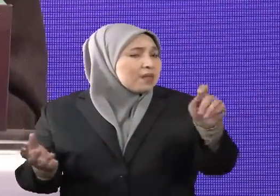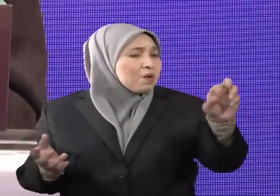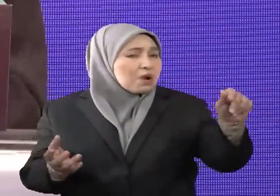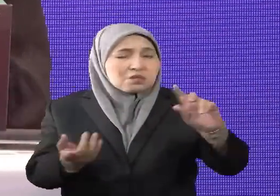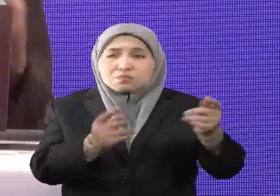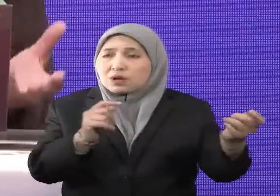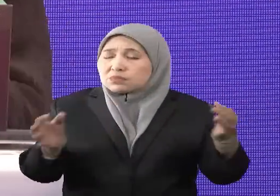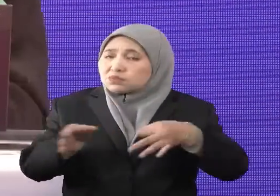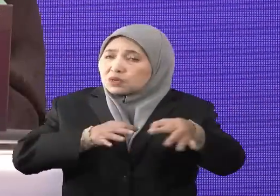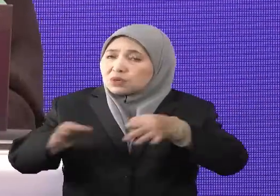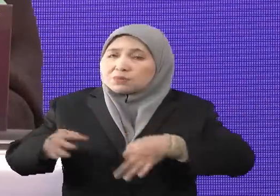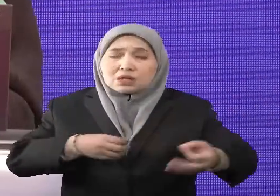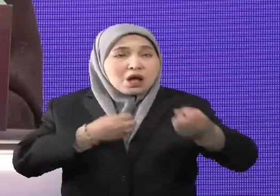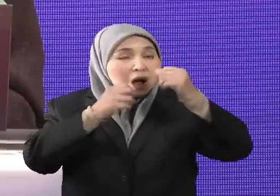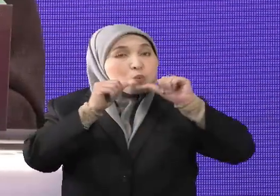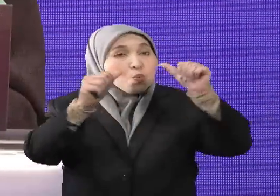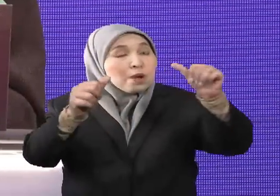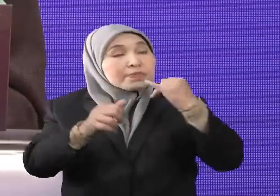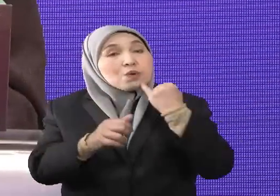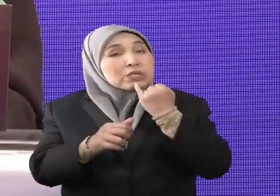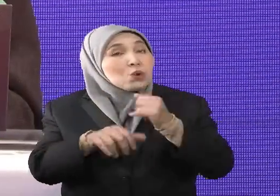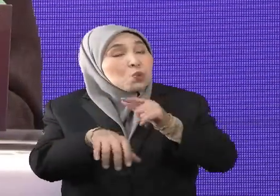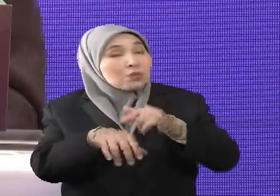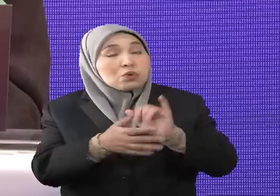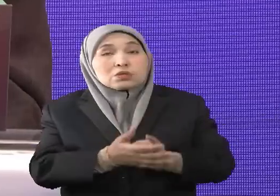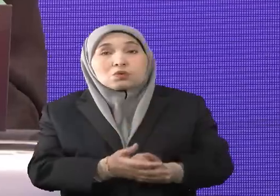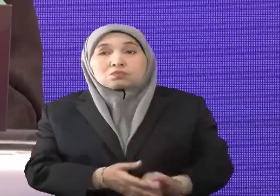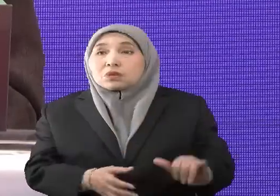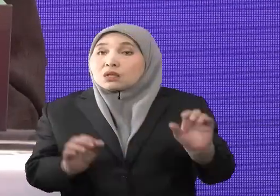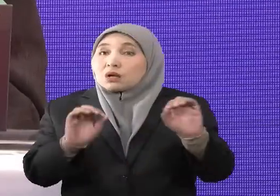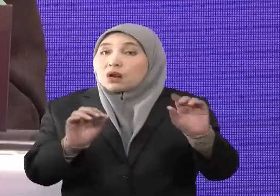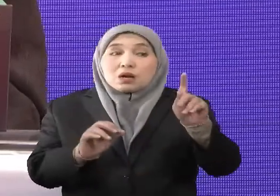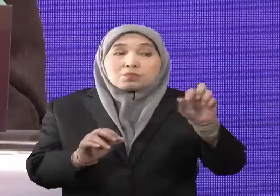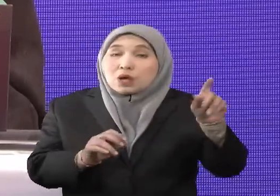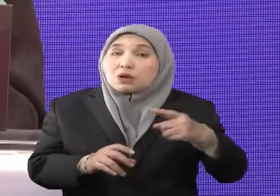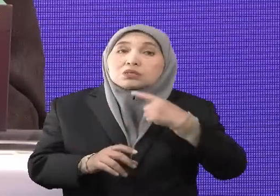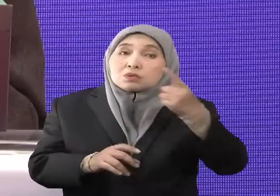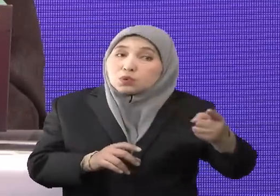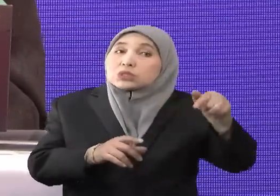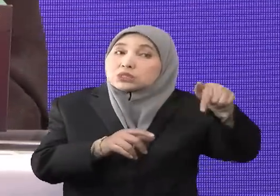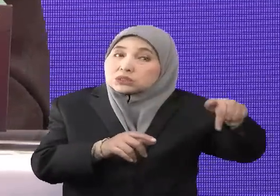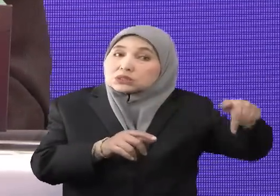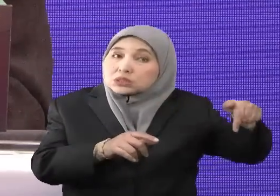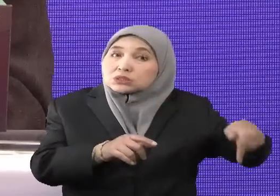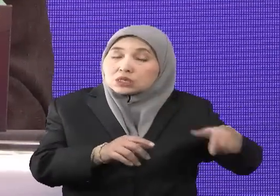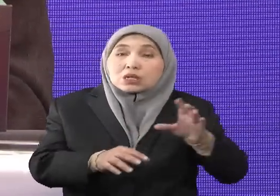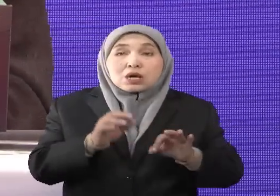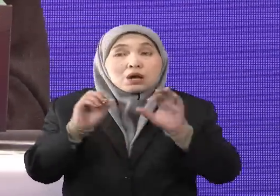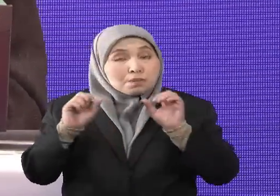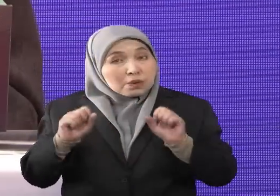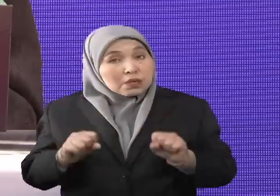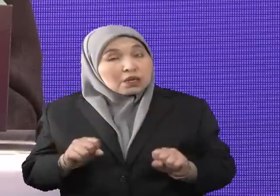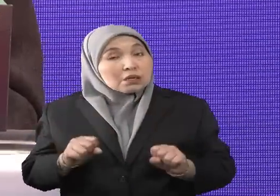sekian-sekian beda dinyatakan kepada Wawan Yahudi Pada masa itu tidak Taurat dan Kalau boleh